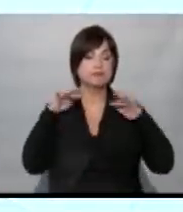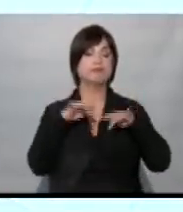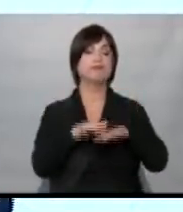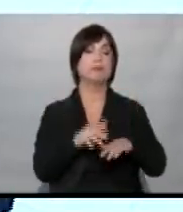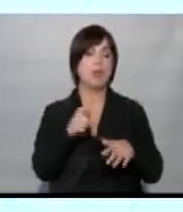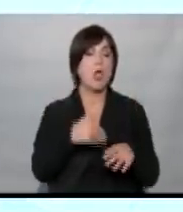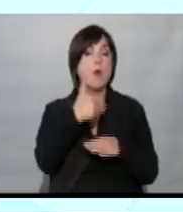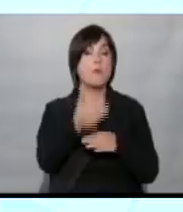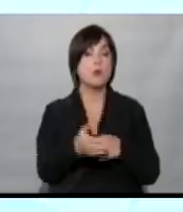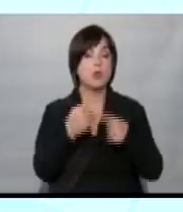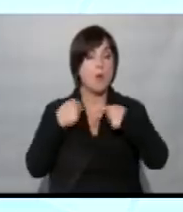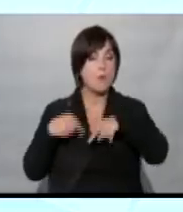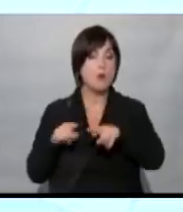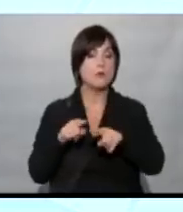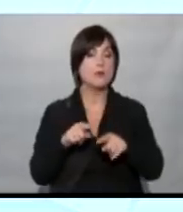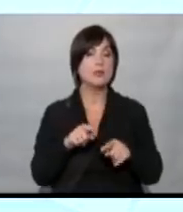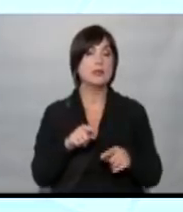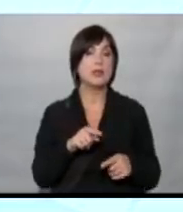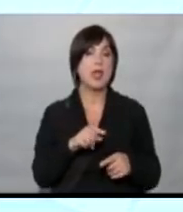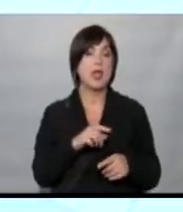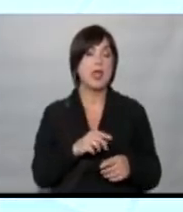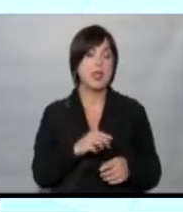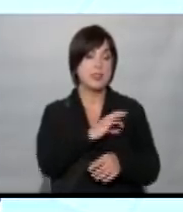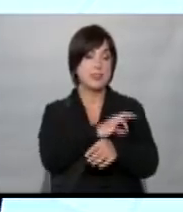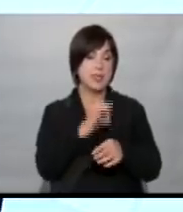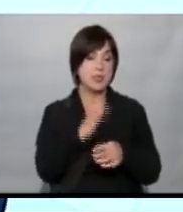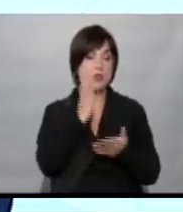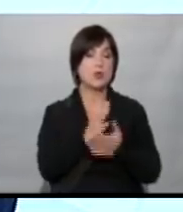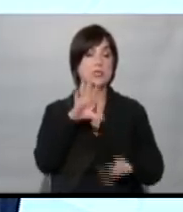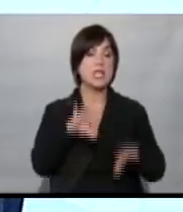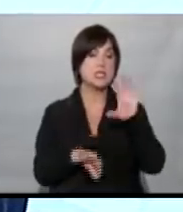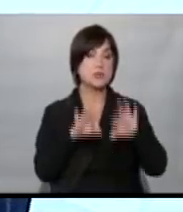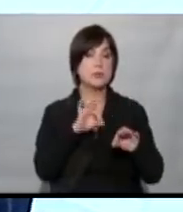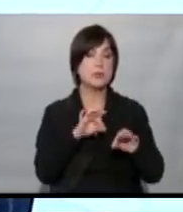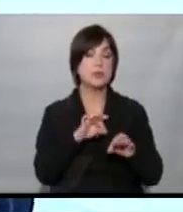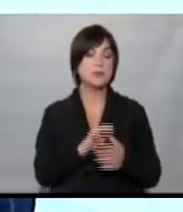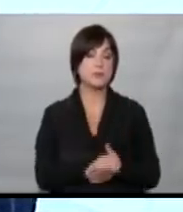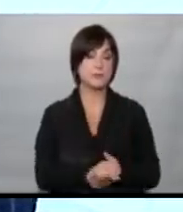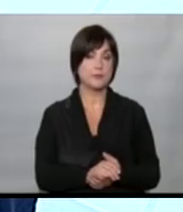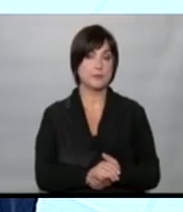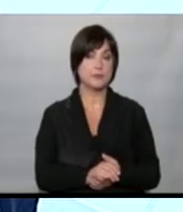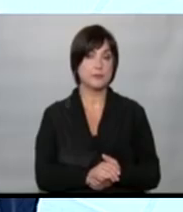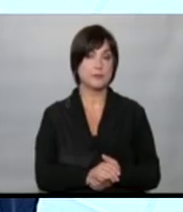И потоа, баш кај што денот кога се одржуваат изборите, се